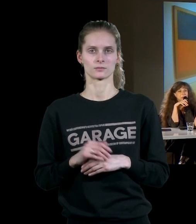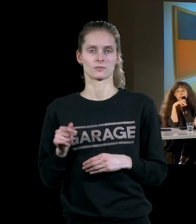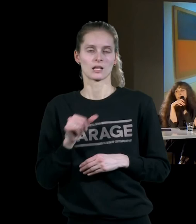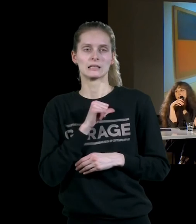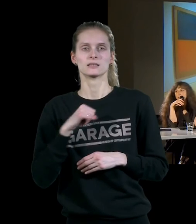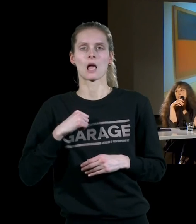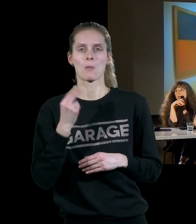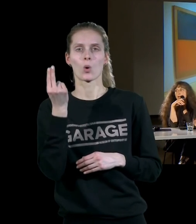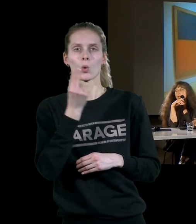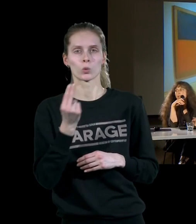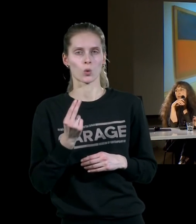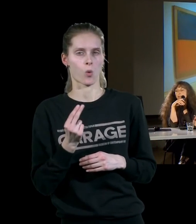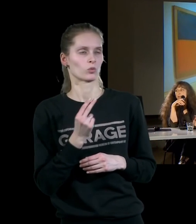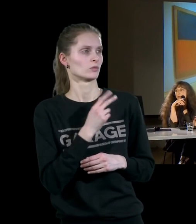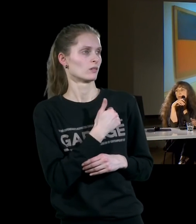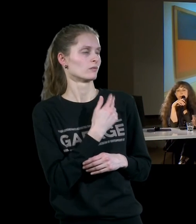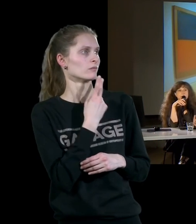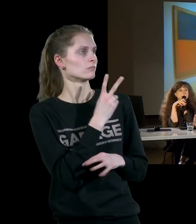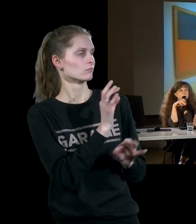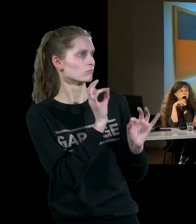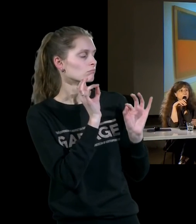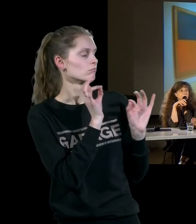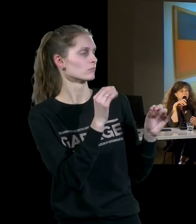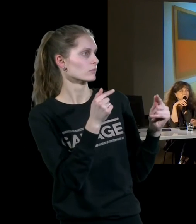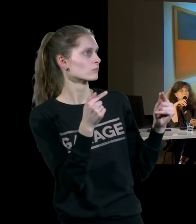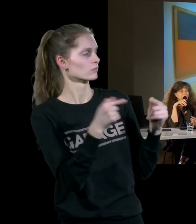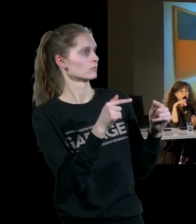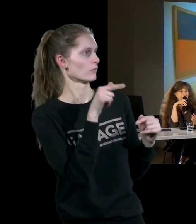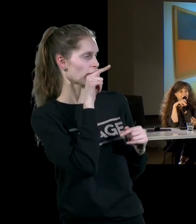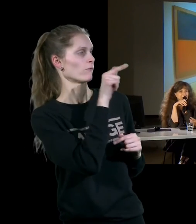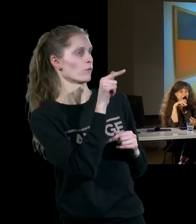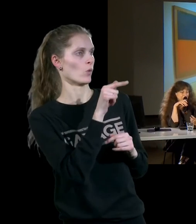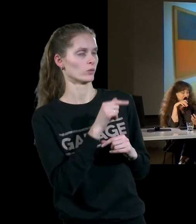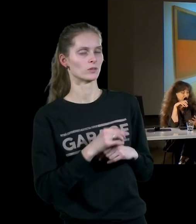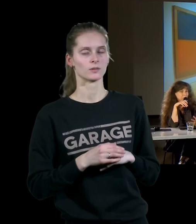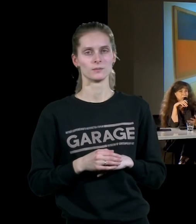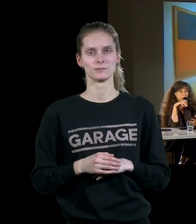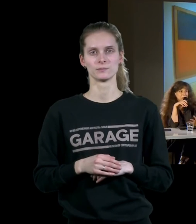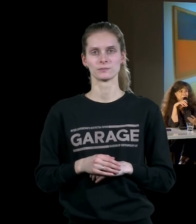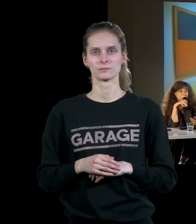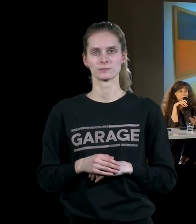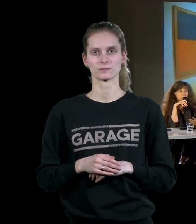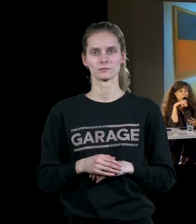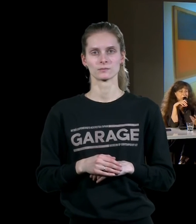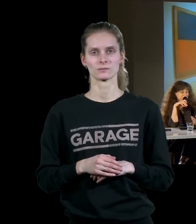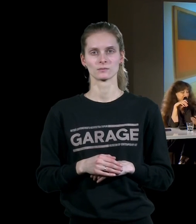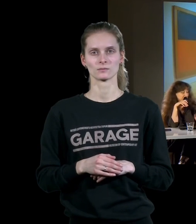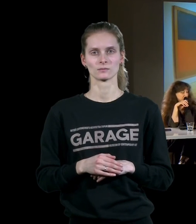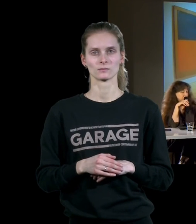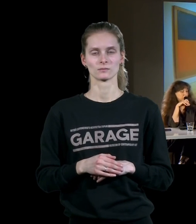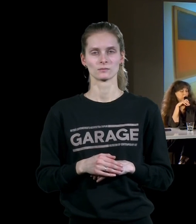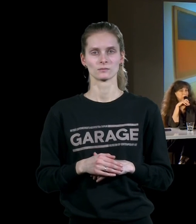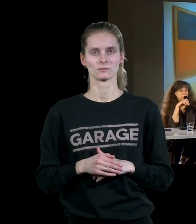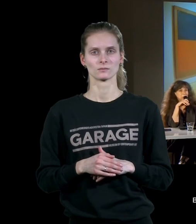свои произведения. Единственный музей, в котором ему удалось сделать свою комнату, то, как он выставит